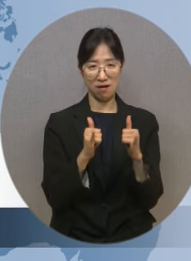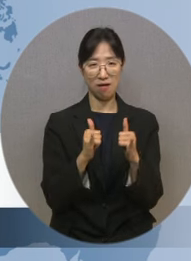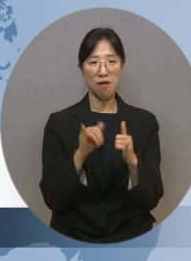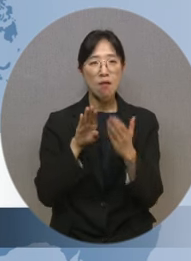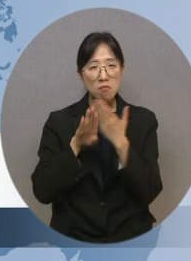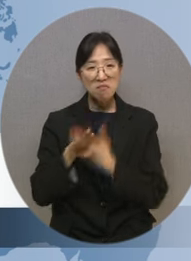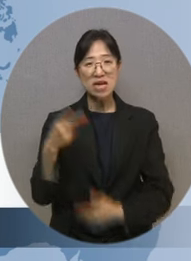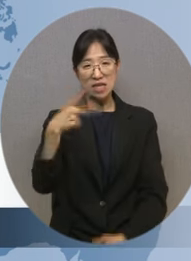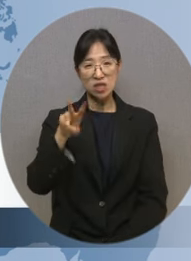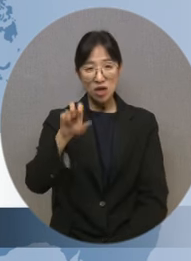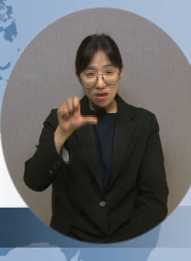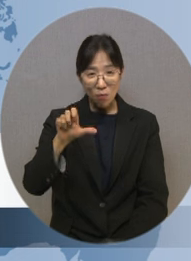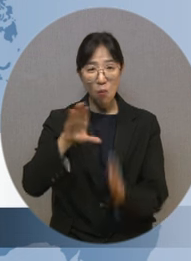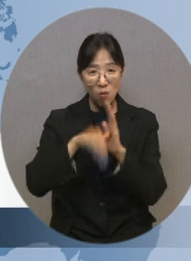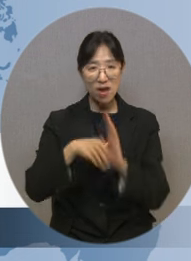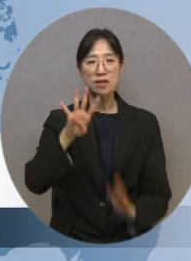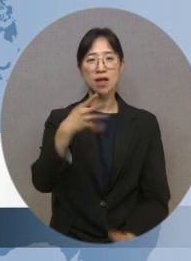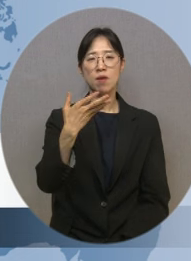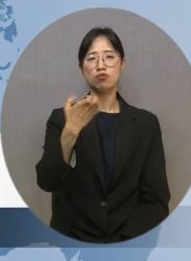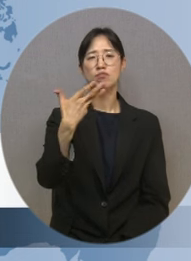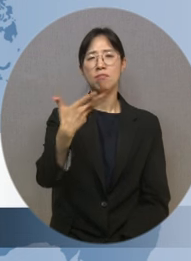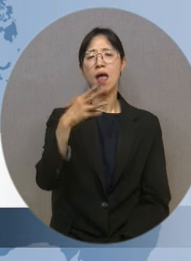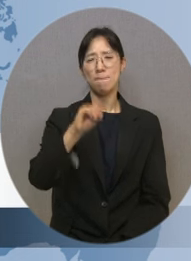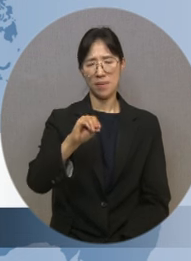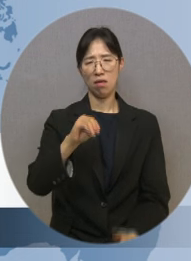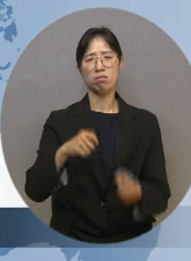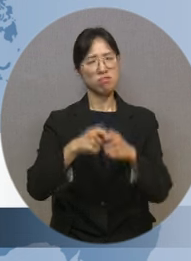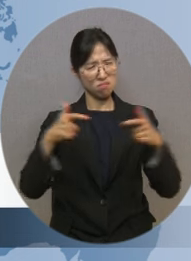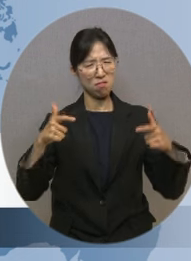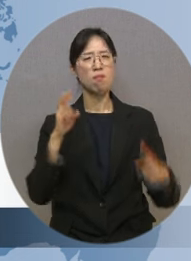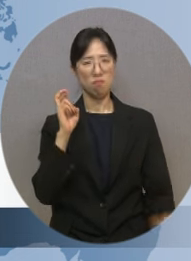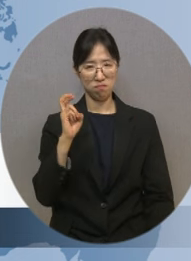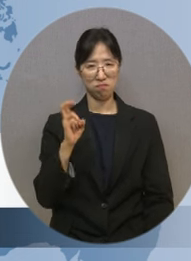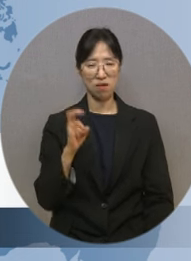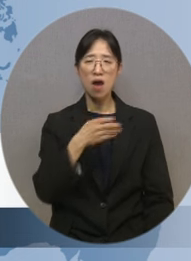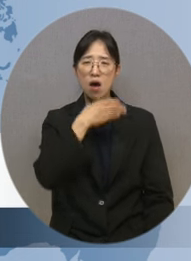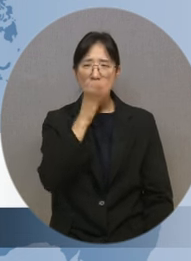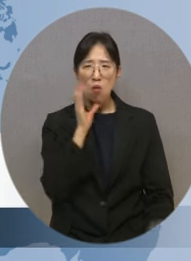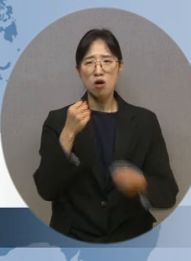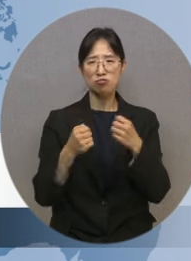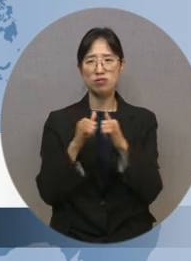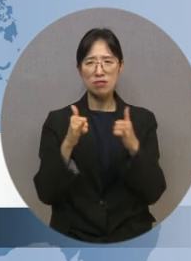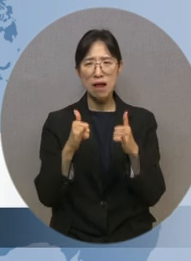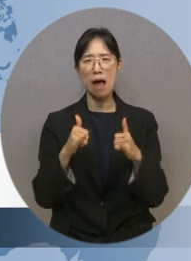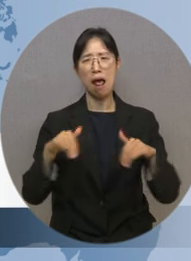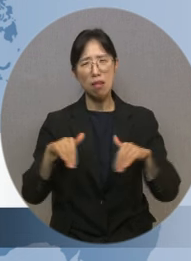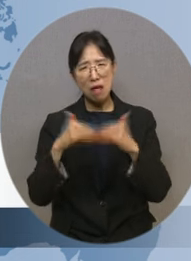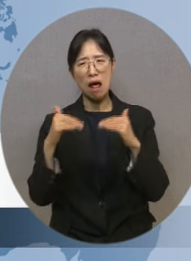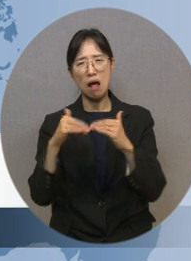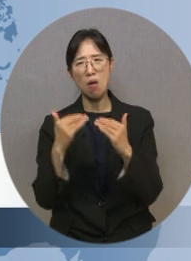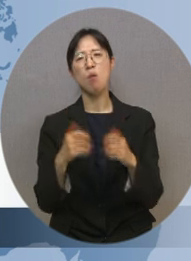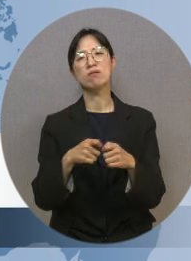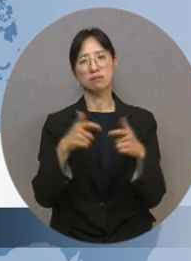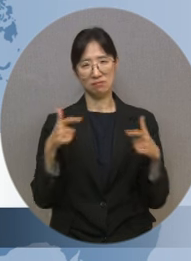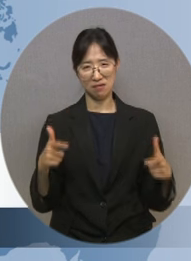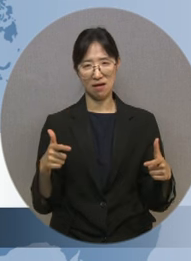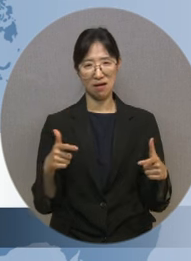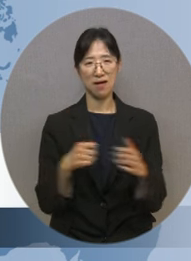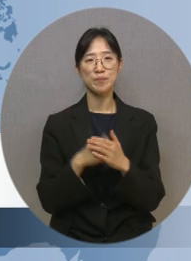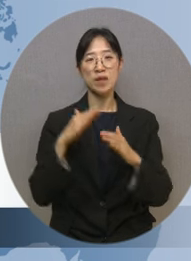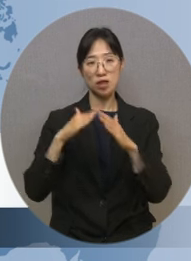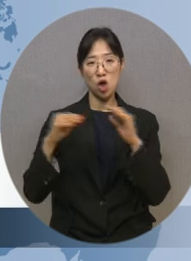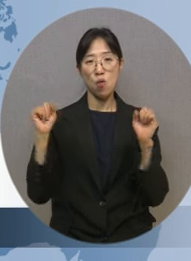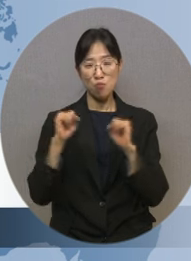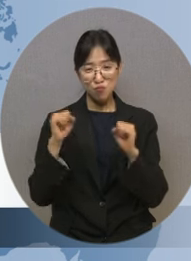498만 명으로 늘어날 예정입니다 여기에 고령 운전자 사고도 증가하는 추세인데요 이에 전북 특별